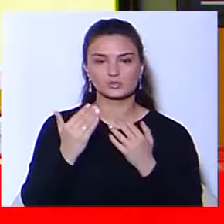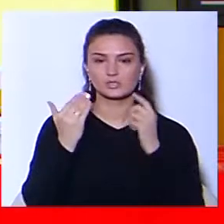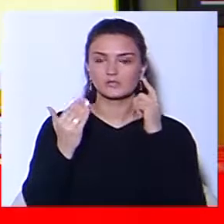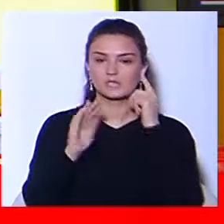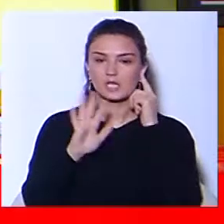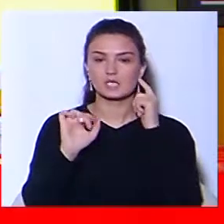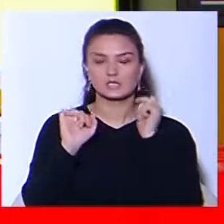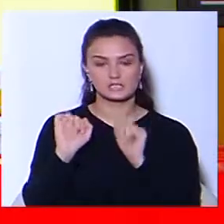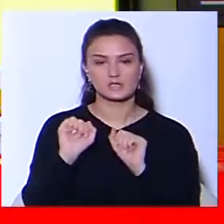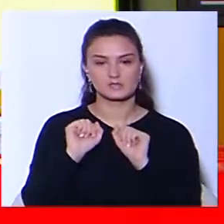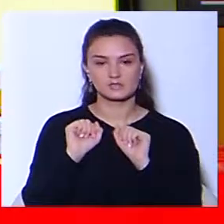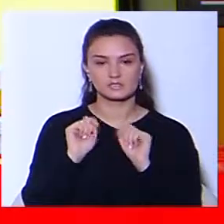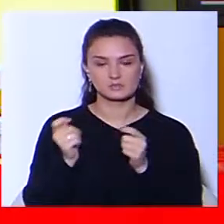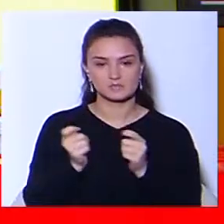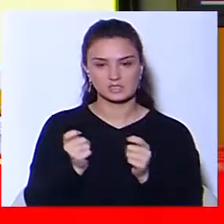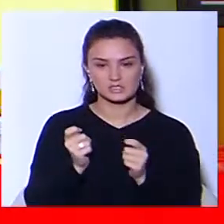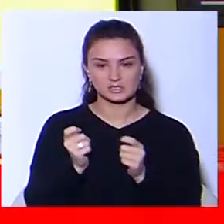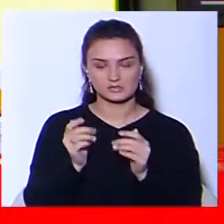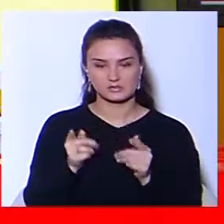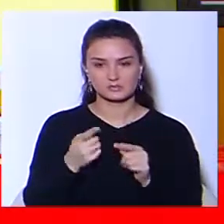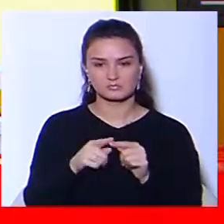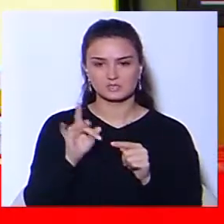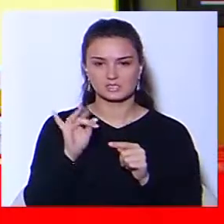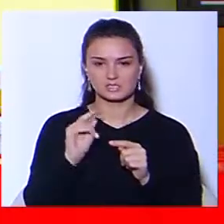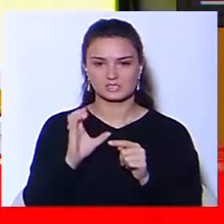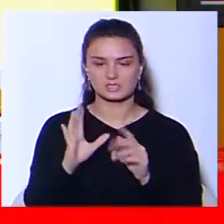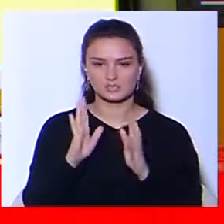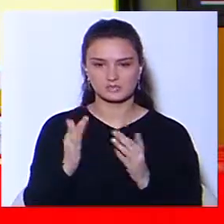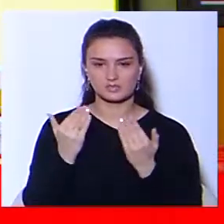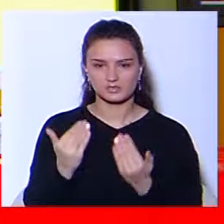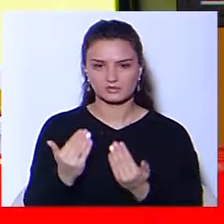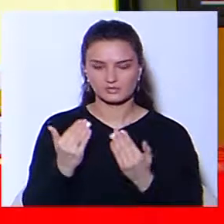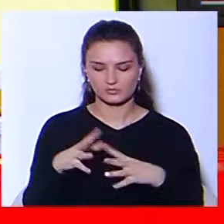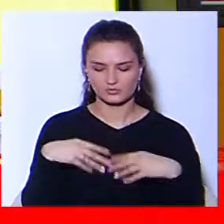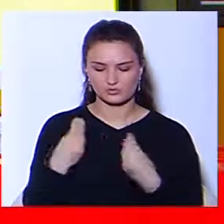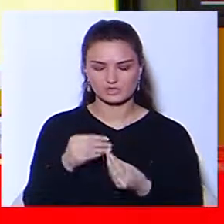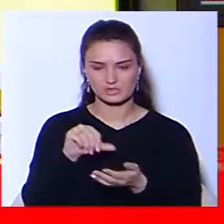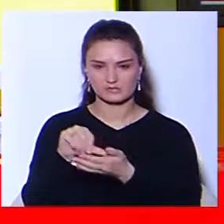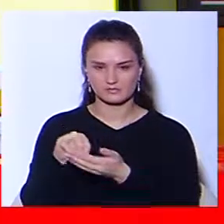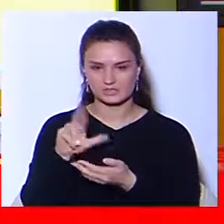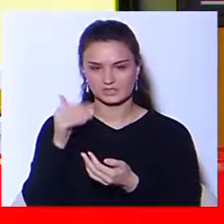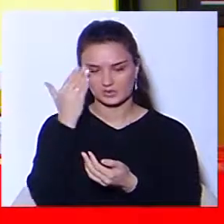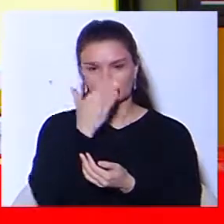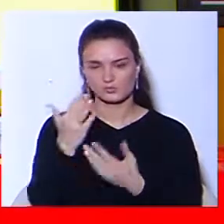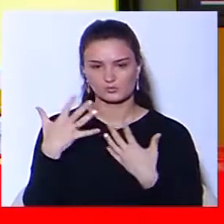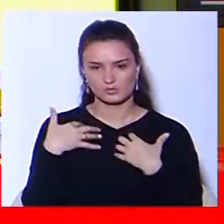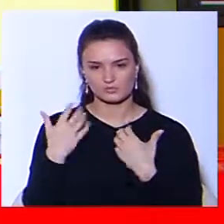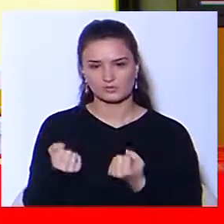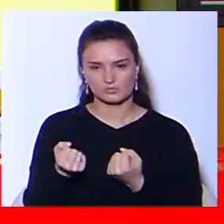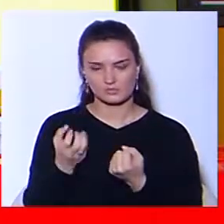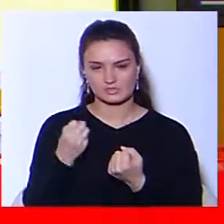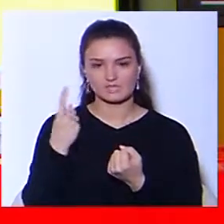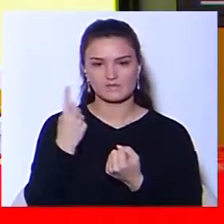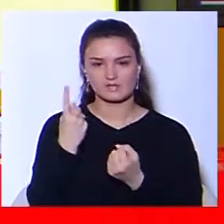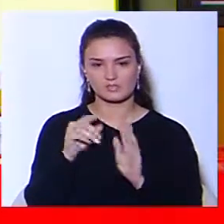არ დაიცავთ სიფრთხილის წესებს, ამით რისკის ქვეშ დააყენებთ თქვენი, თქვენი ოჯახის წევრების და საზოგადოების ჯანმრთელობას. Კიდევ